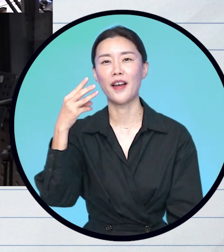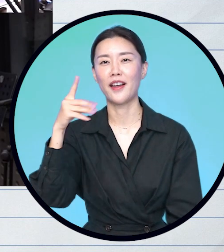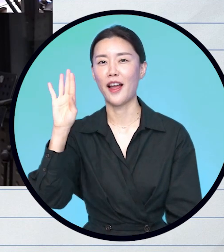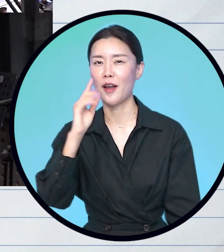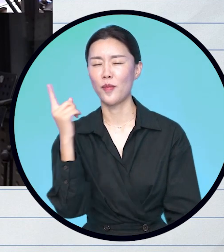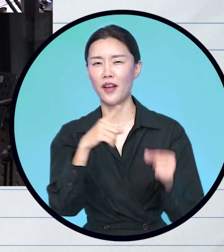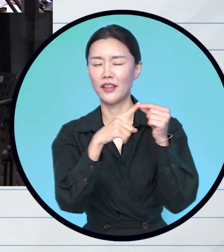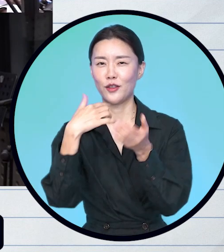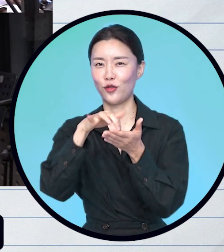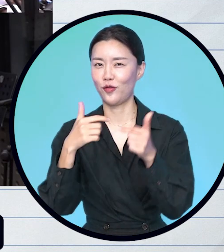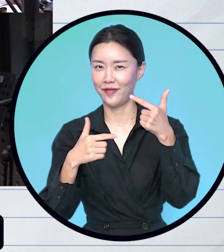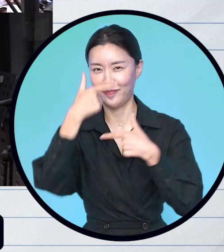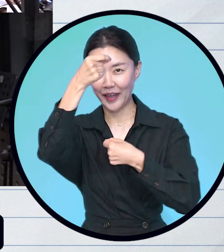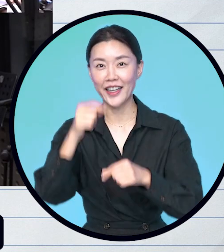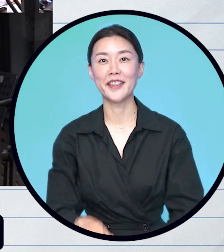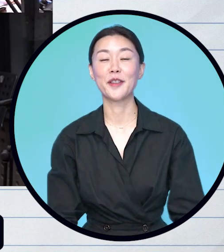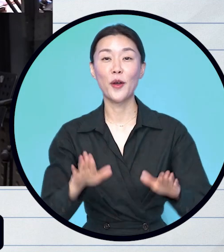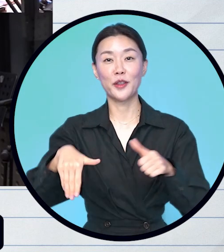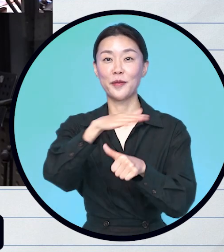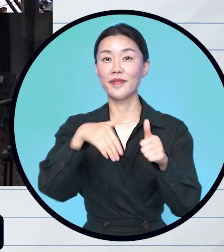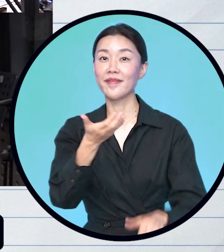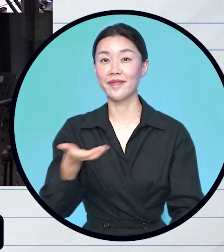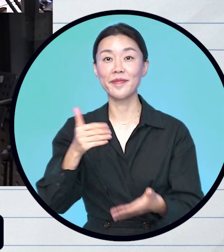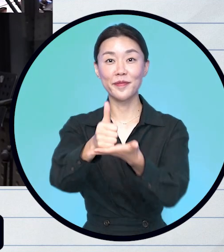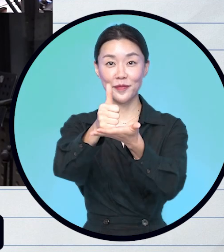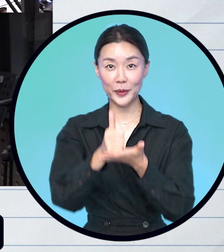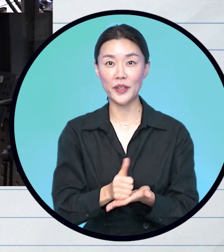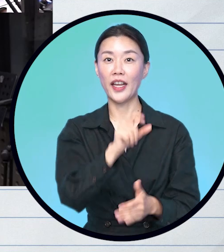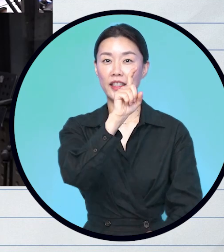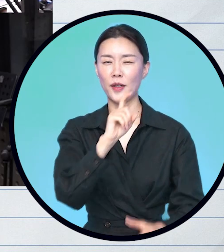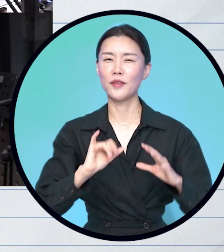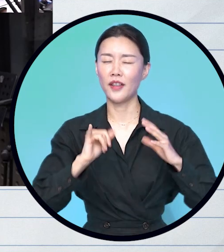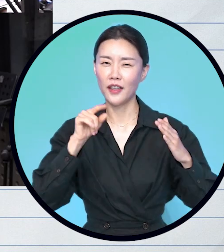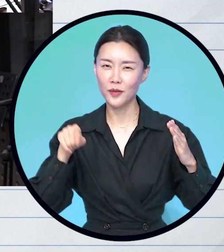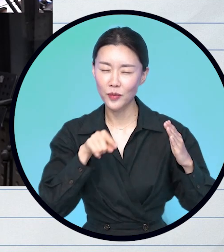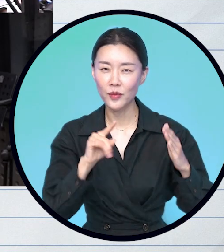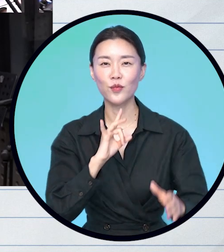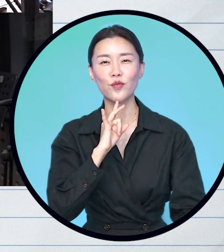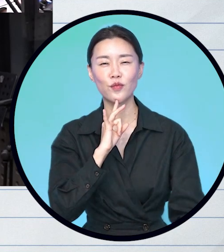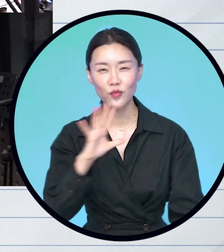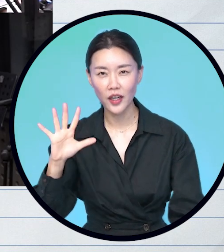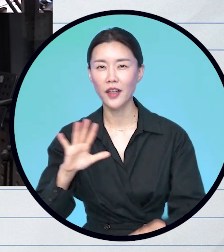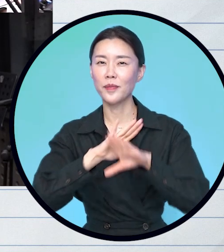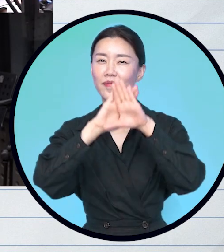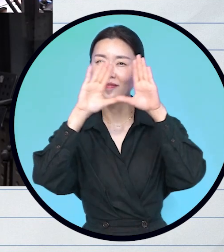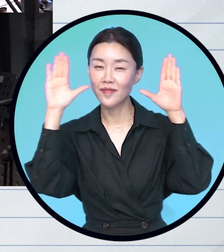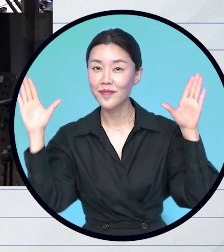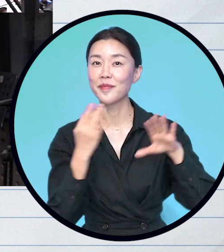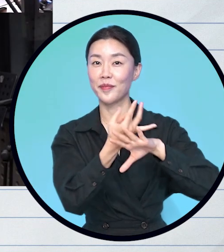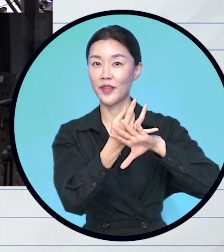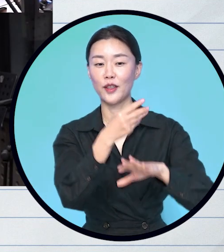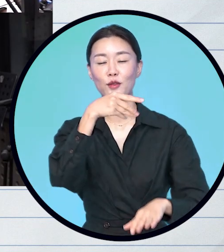아우 감미롭다. 네. 오늘 텐션업 초대석 제로의 세계 속에서 유일하게 빛나는 금덩이 투모로우